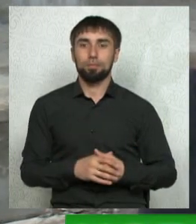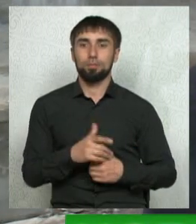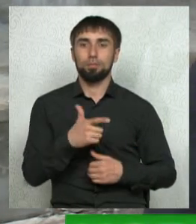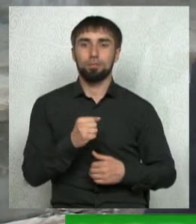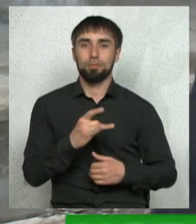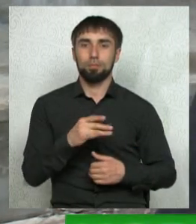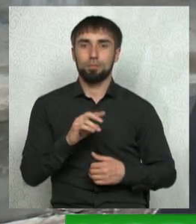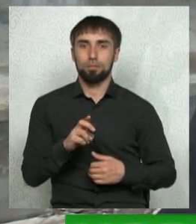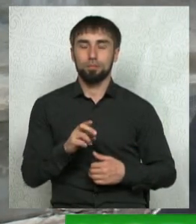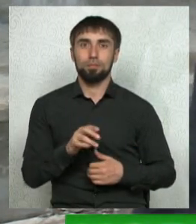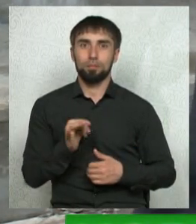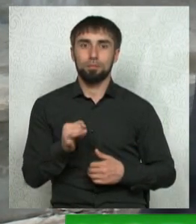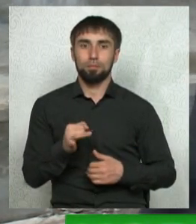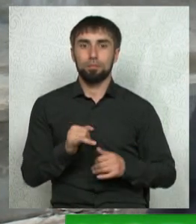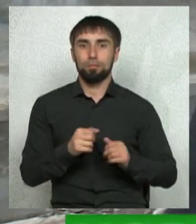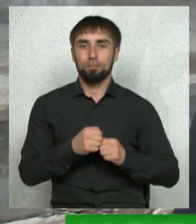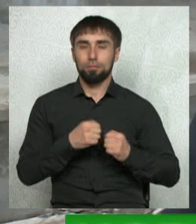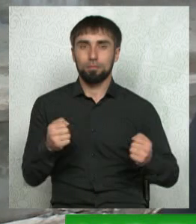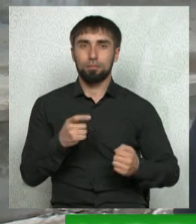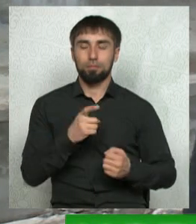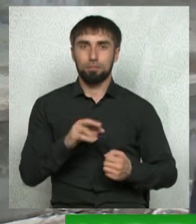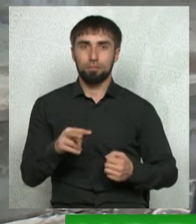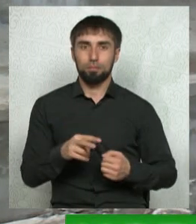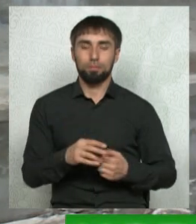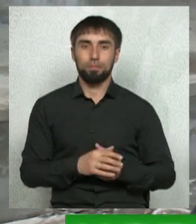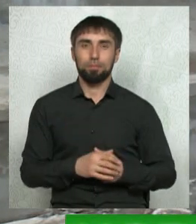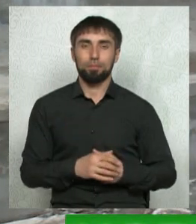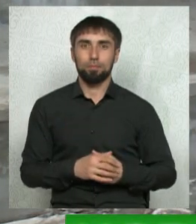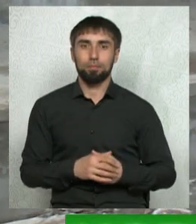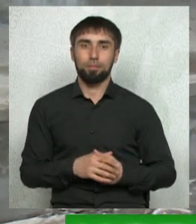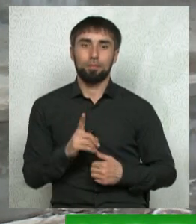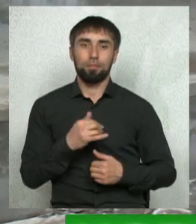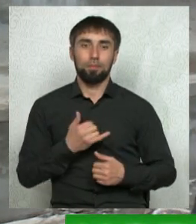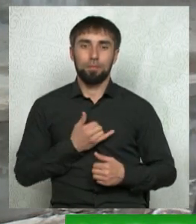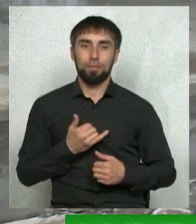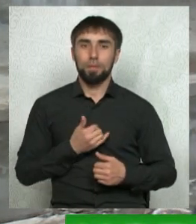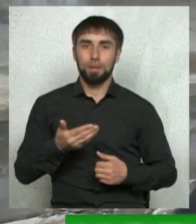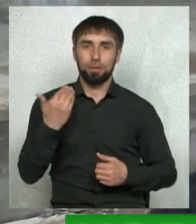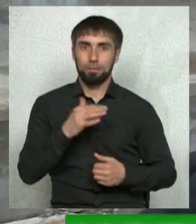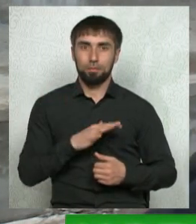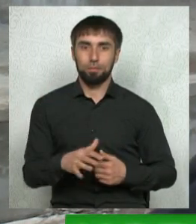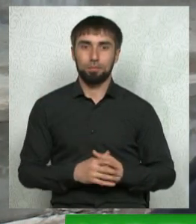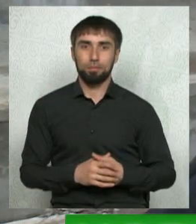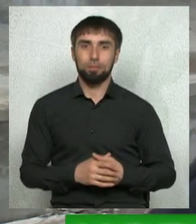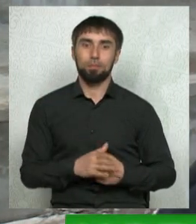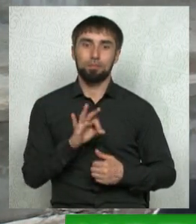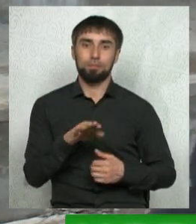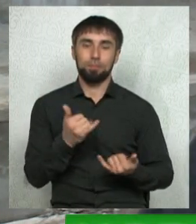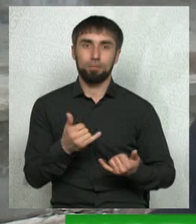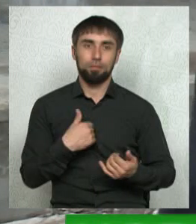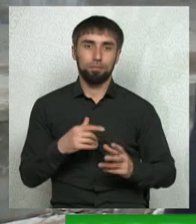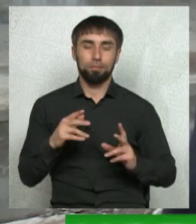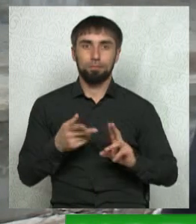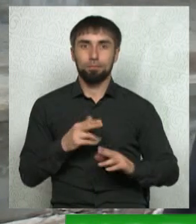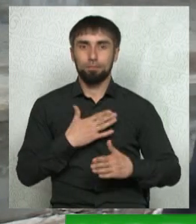гардероб и просторный холл того, что у нас, к сожалению, раньше не было. Вот мы сейчас счастливы,